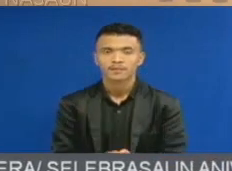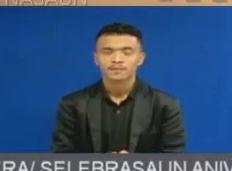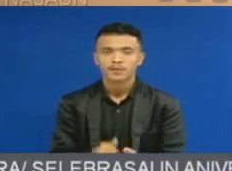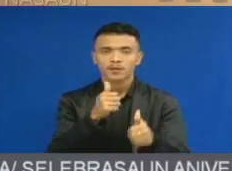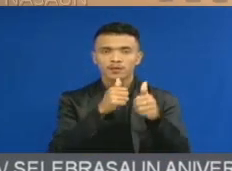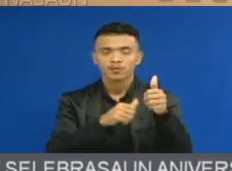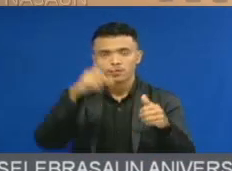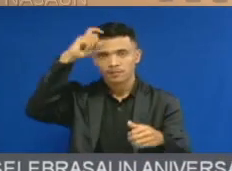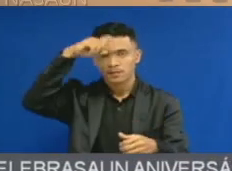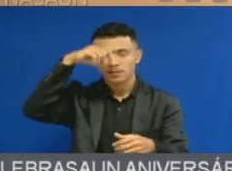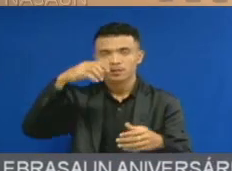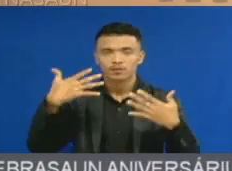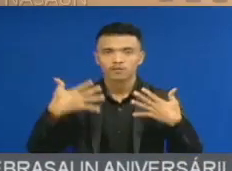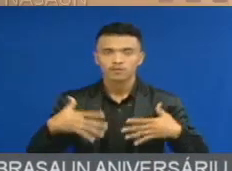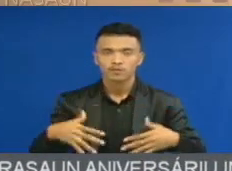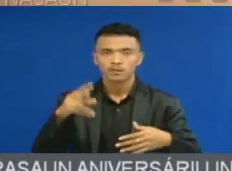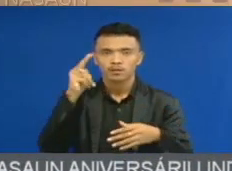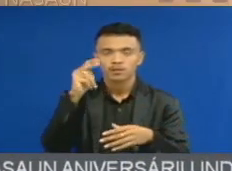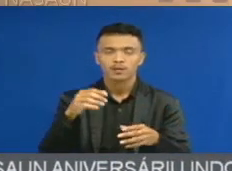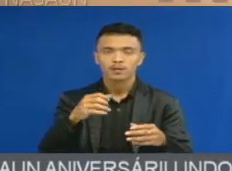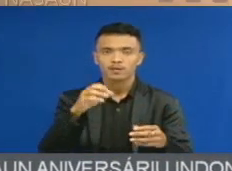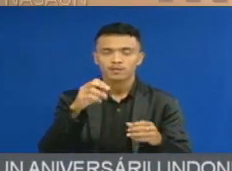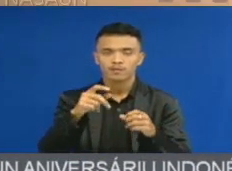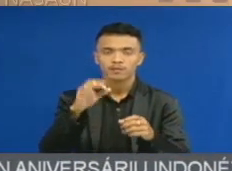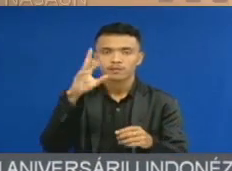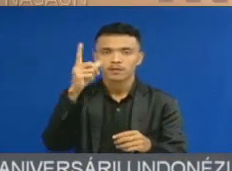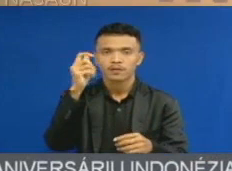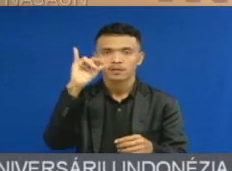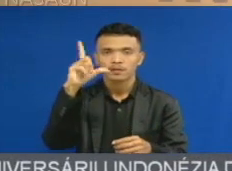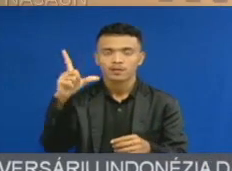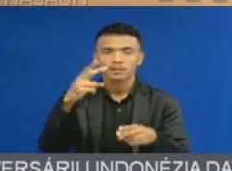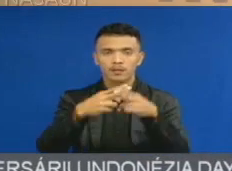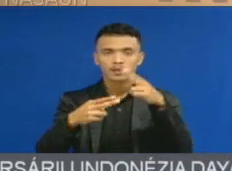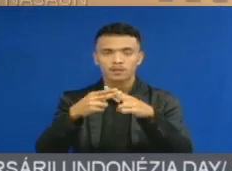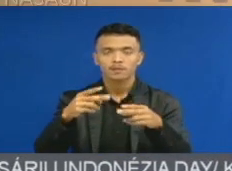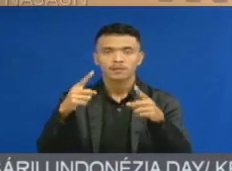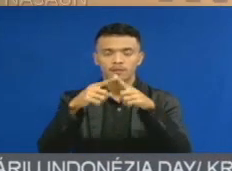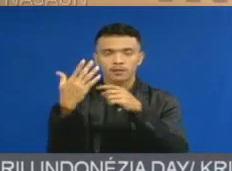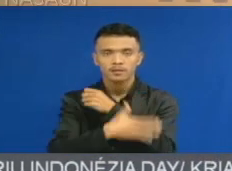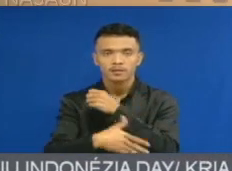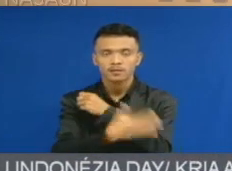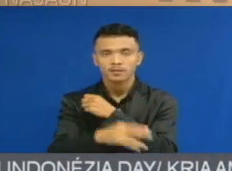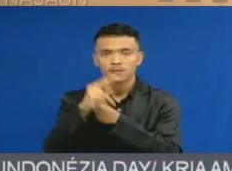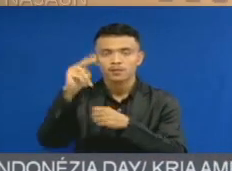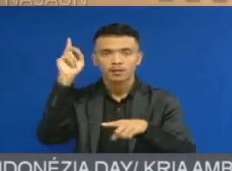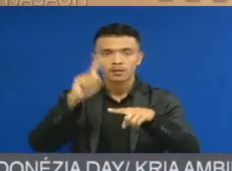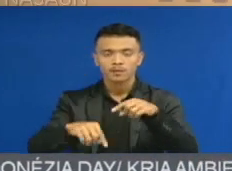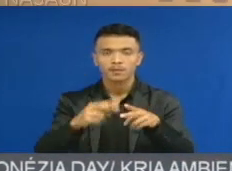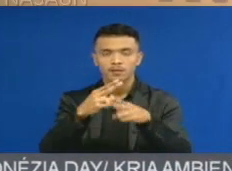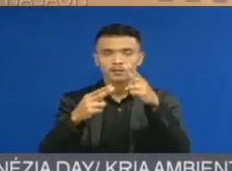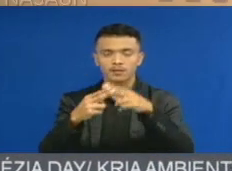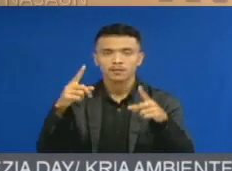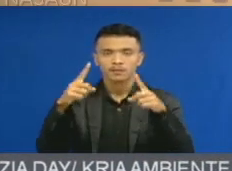Tuir filosofia fununain sira, falintil maka limang kroat povu nona saunyang, labeli sai fali limang